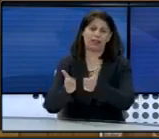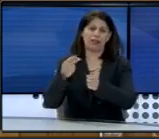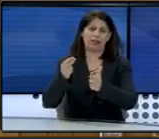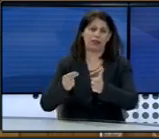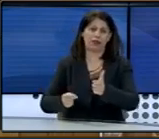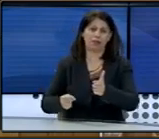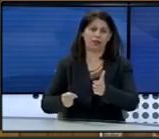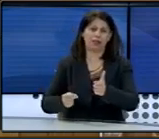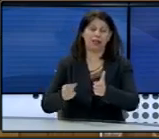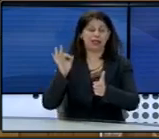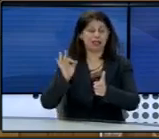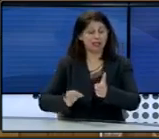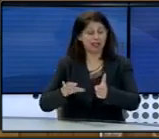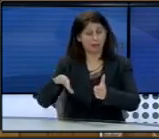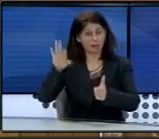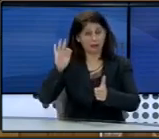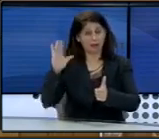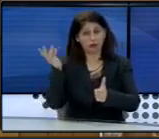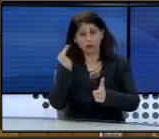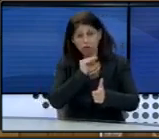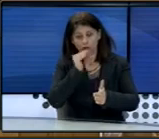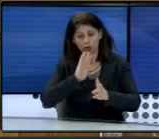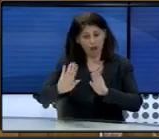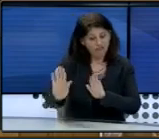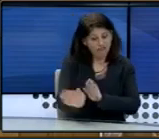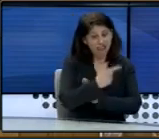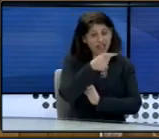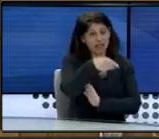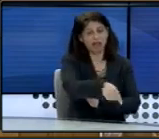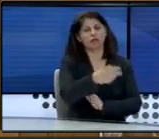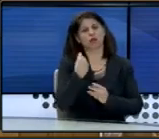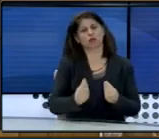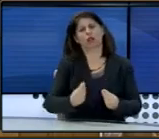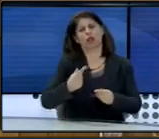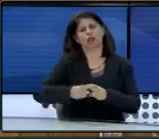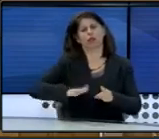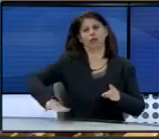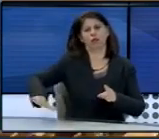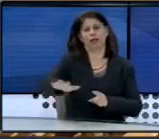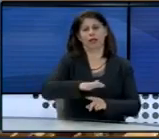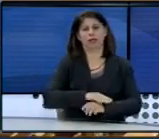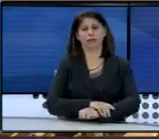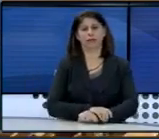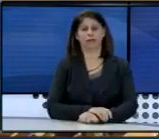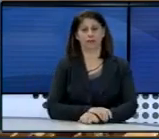θέματα. Σε κάθε περίπτωση, όσο γρηγορότερα φύγετε, τόσο καλύτερο για τον ελληνικό λαό.